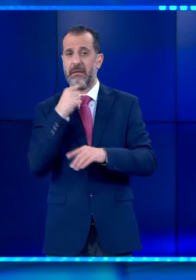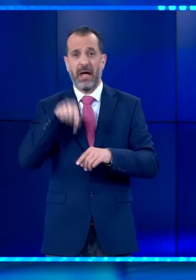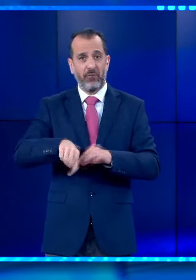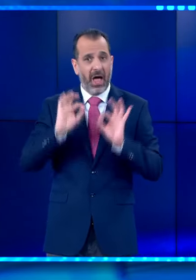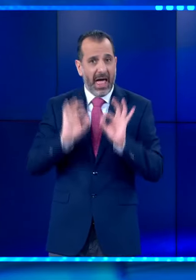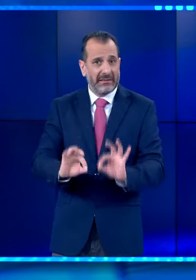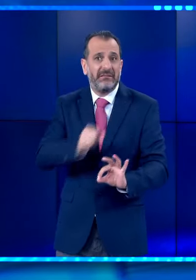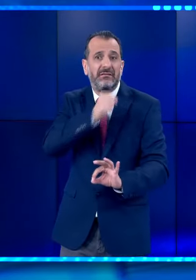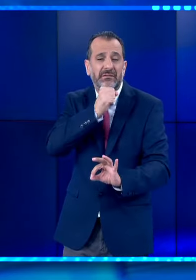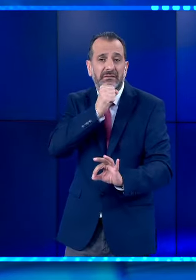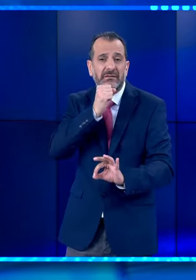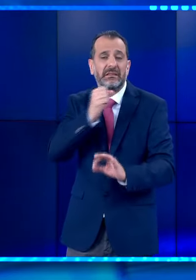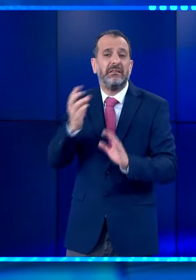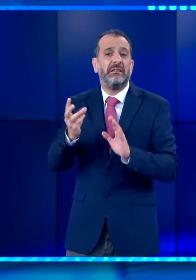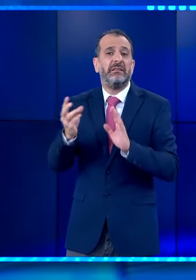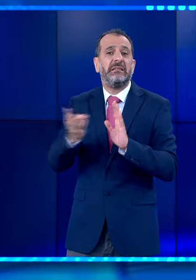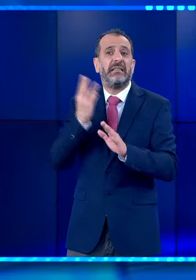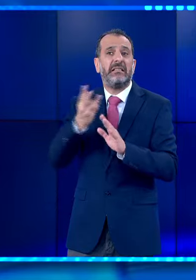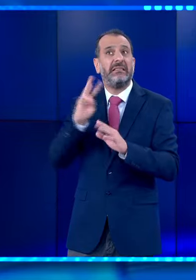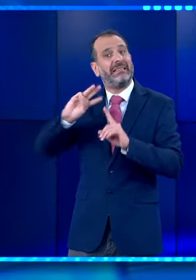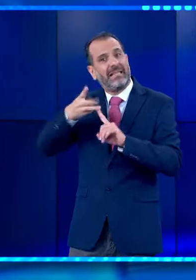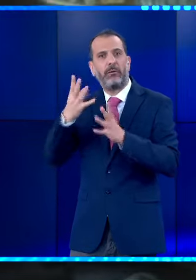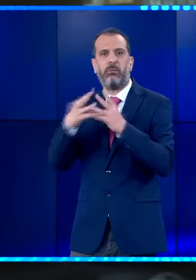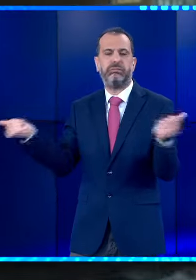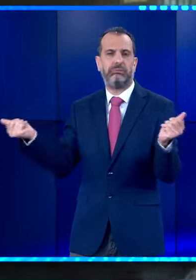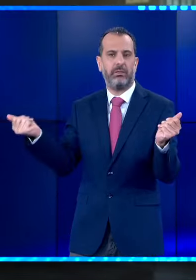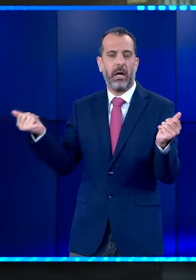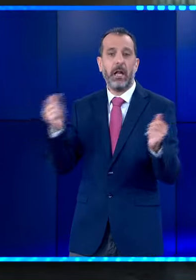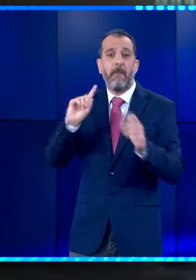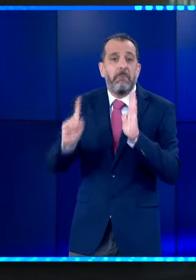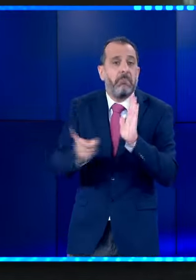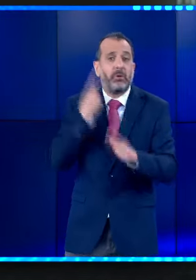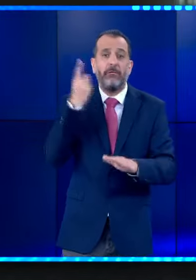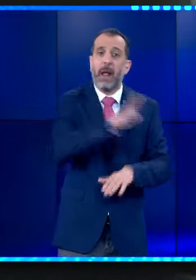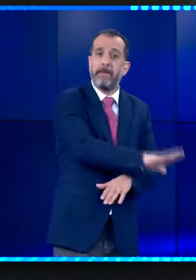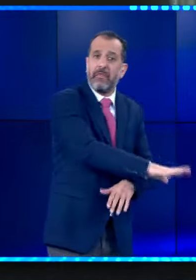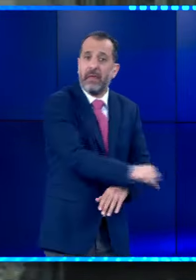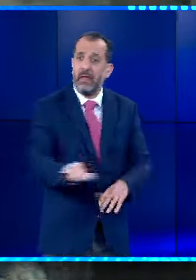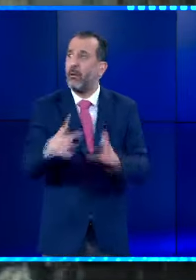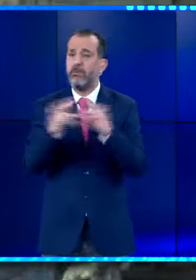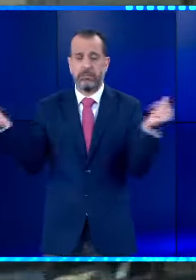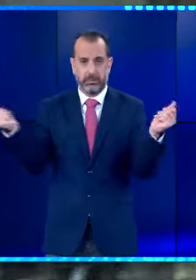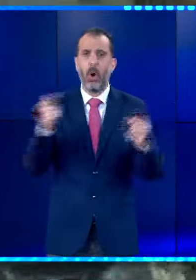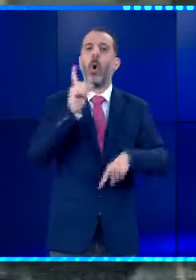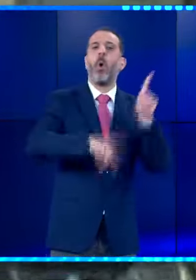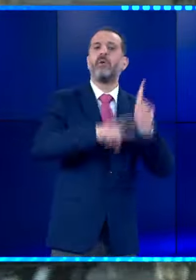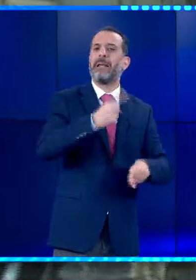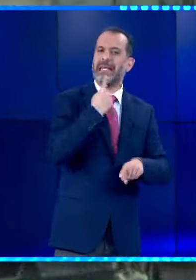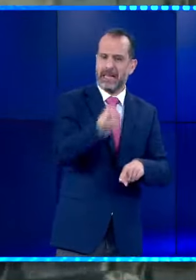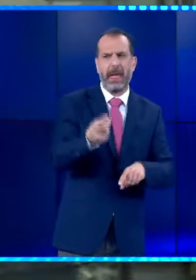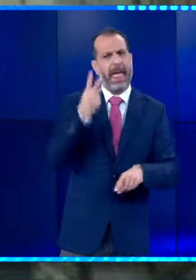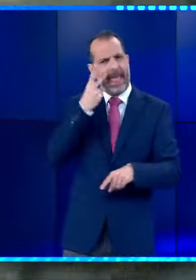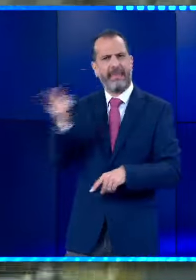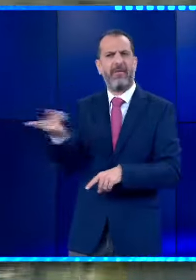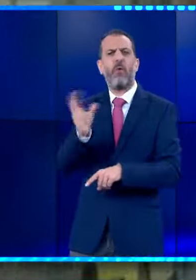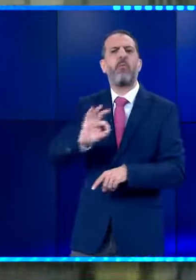φορά που εξαφανίζεται, αλλά η πρώτη φορά μαζί με το κοριτσάκι. Υποστήριξε επίσης ότι κάποιοι ισχυρίστηκαν ότι την είδαν μαζί με τη μικρή στην